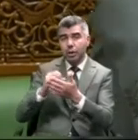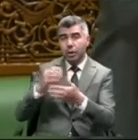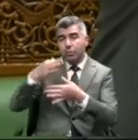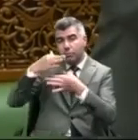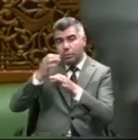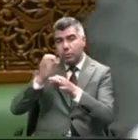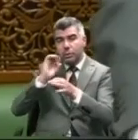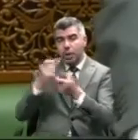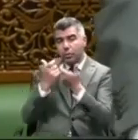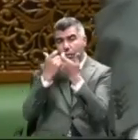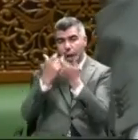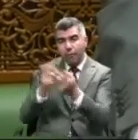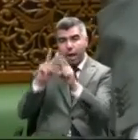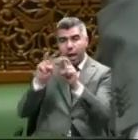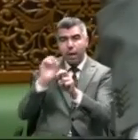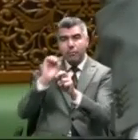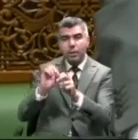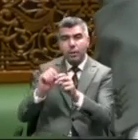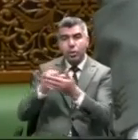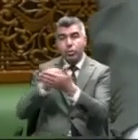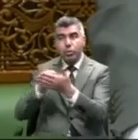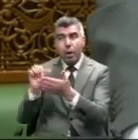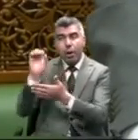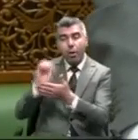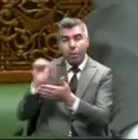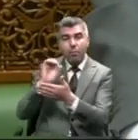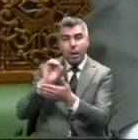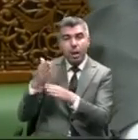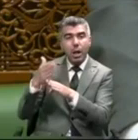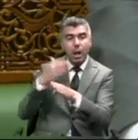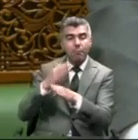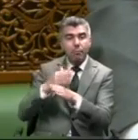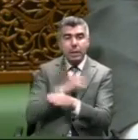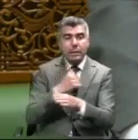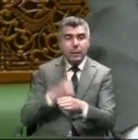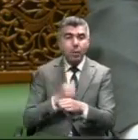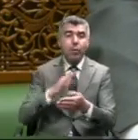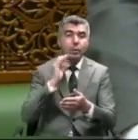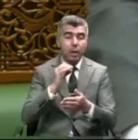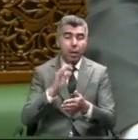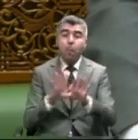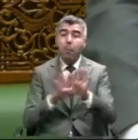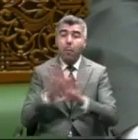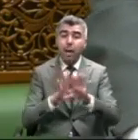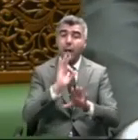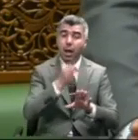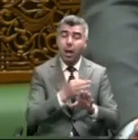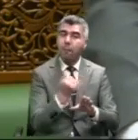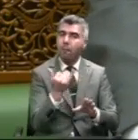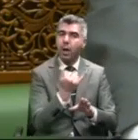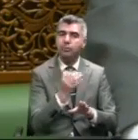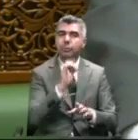اللي كتشرف على المراقبه ديال هاد السلع المستورده السيد الوزير هذه كلها مبادرات اللي هي صراحه في